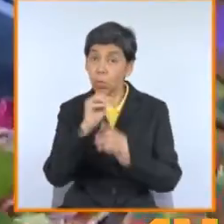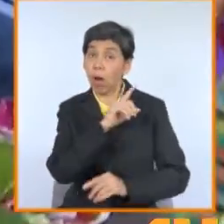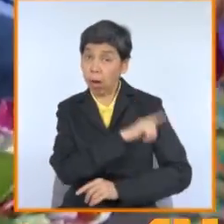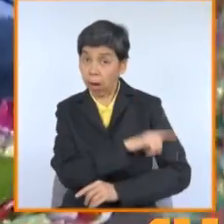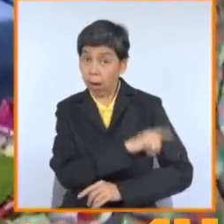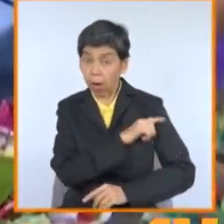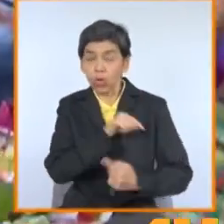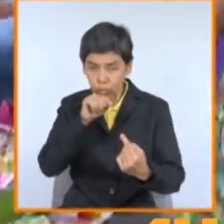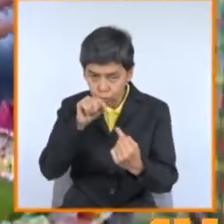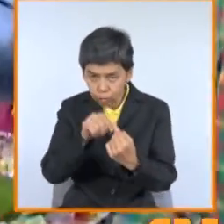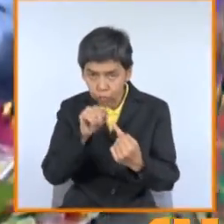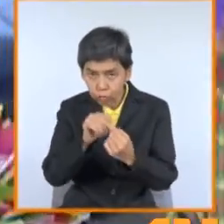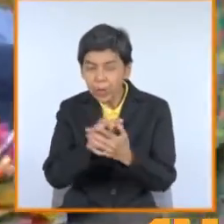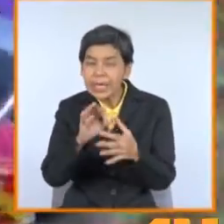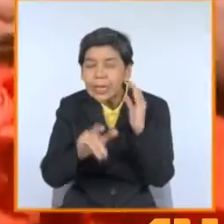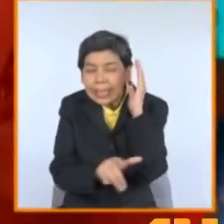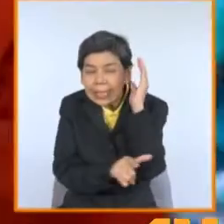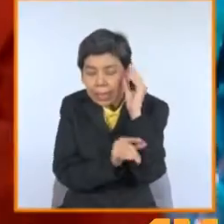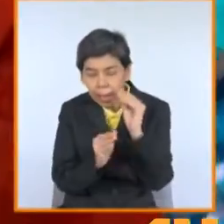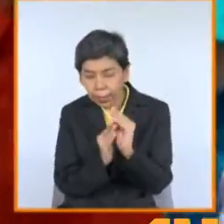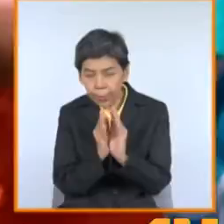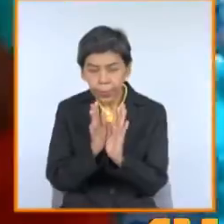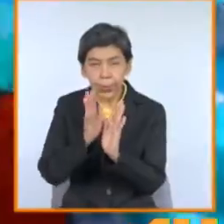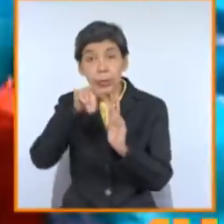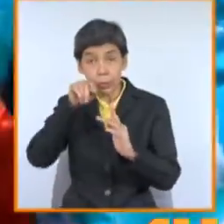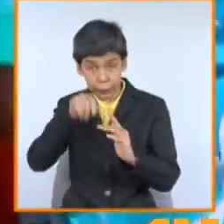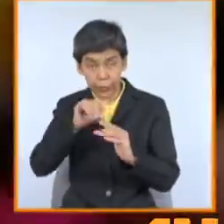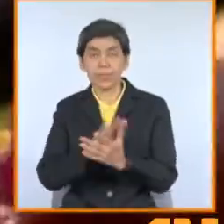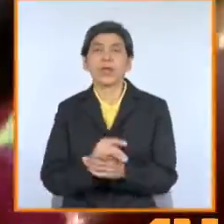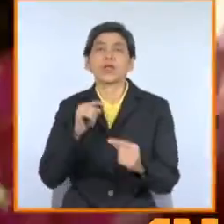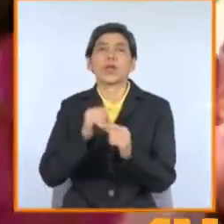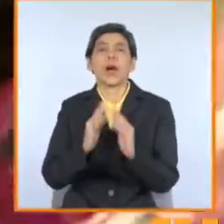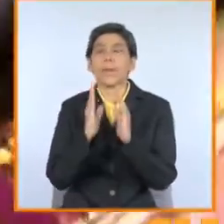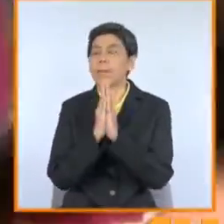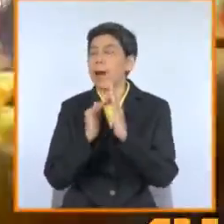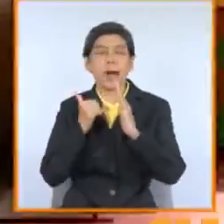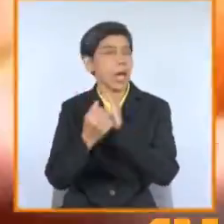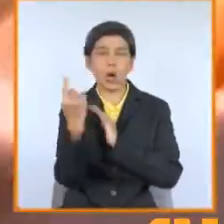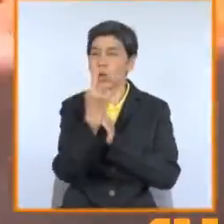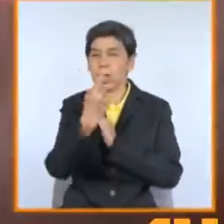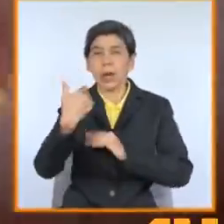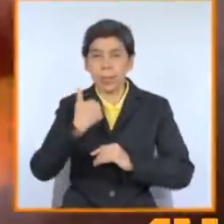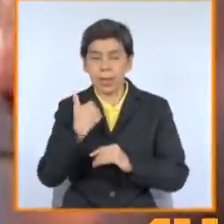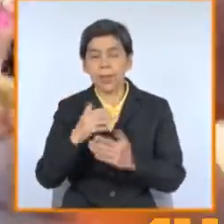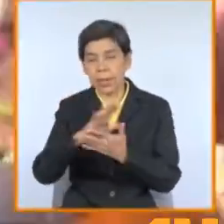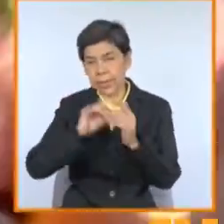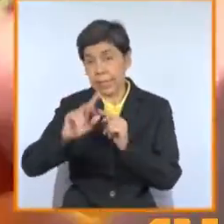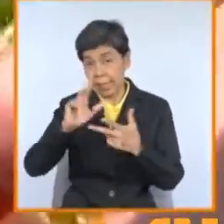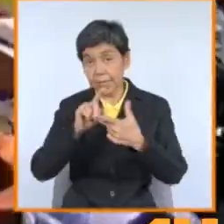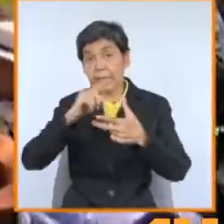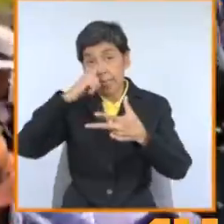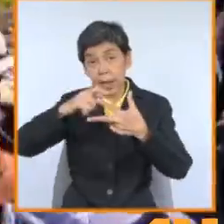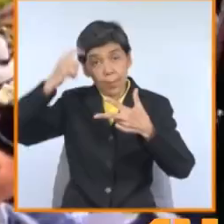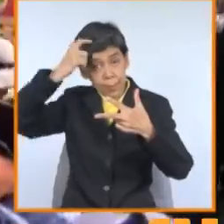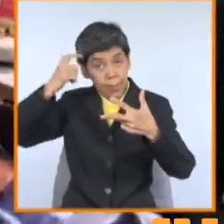ดอยู่ในพืชตระกูลขิงเจริญเติบโตในเขตเมืองร้อนช่วงฤดูเข้าพรรษาเท่านั้นนะคะก็จะพบใน3ประเทศก็คือไทย